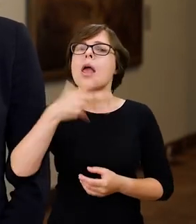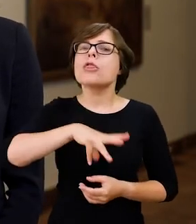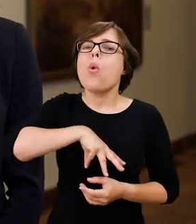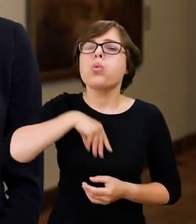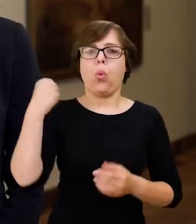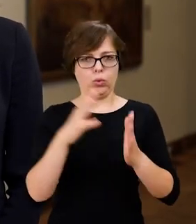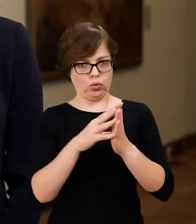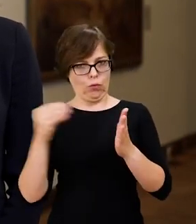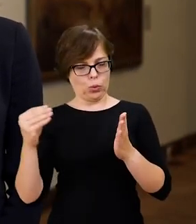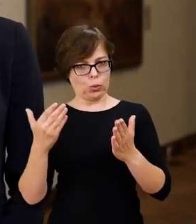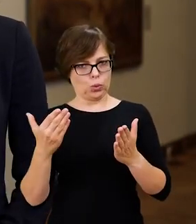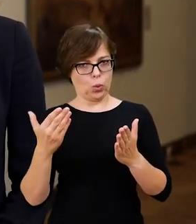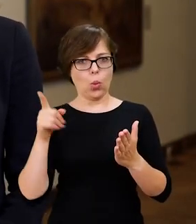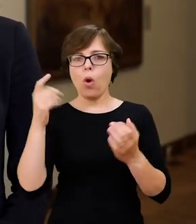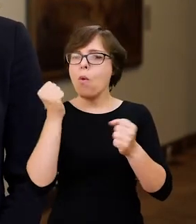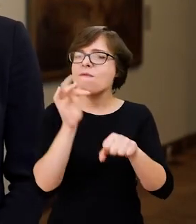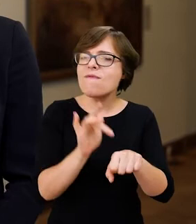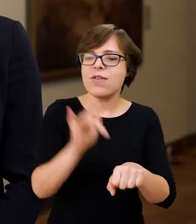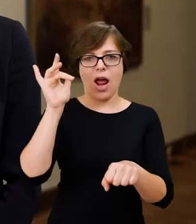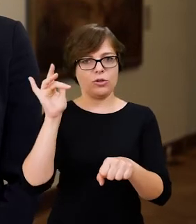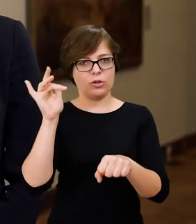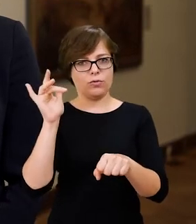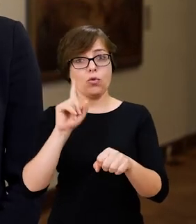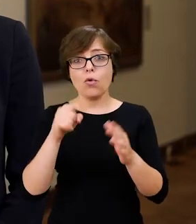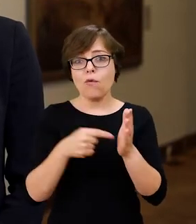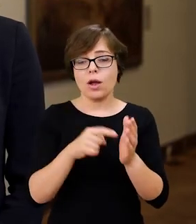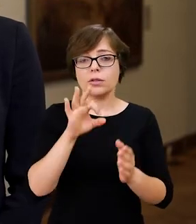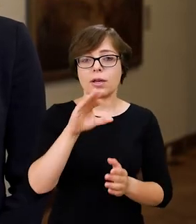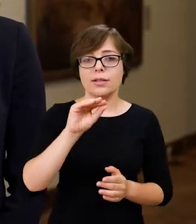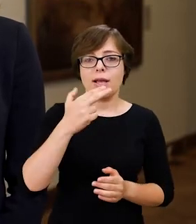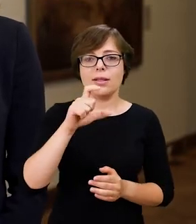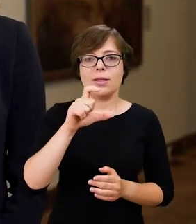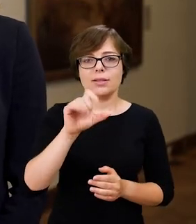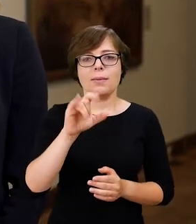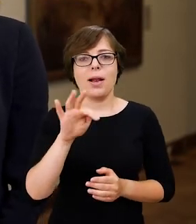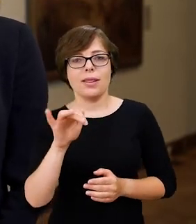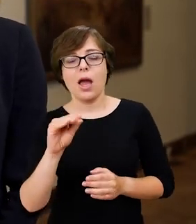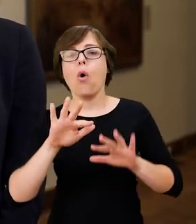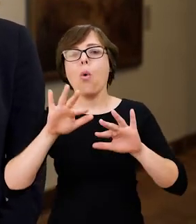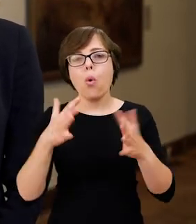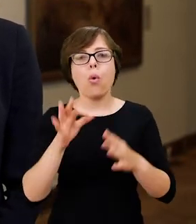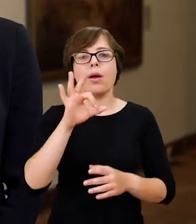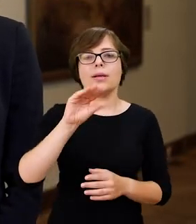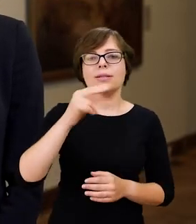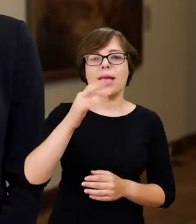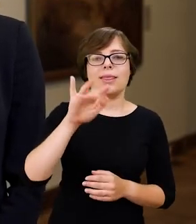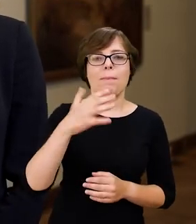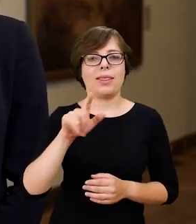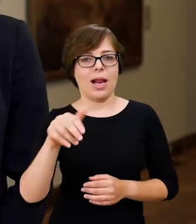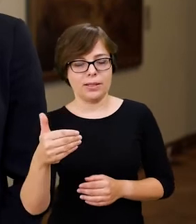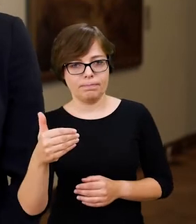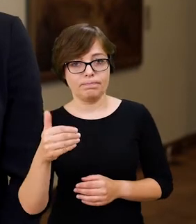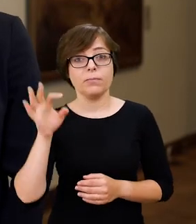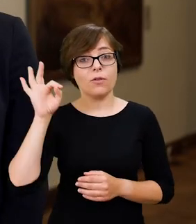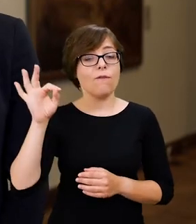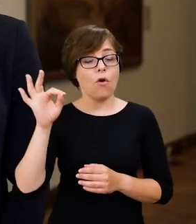pięknej duszy, wrażliwości, właśnie sensibilité, sentymentalizmu. Jej